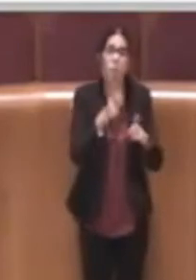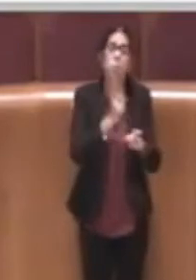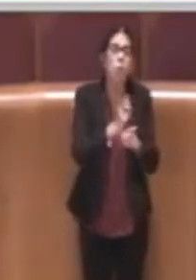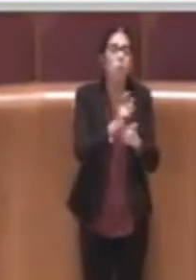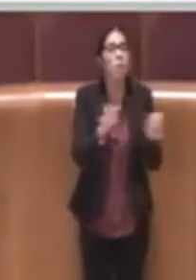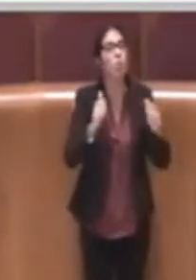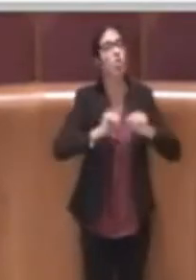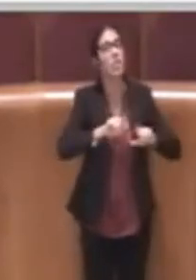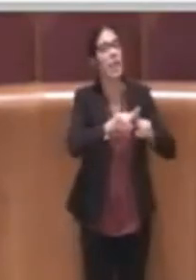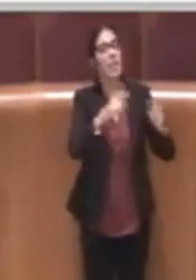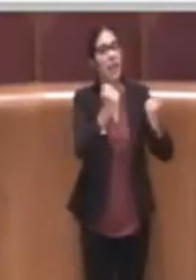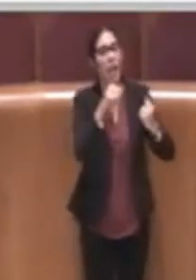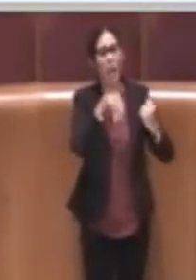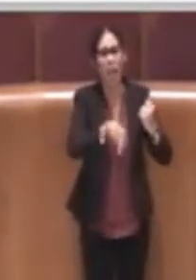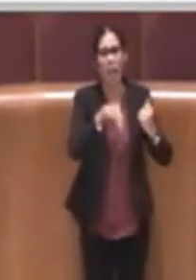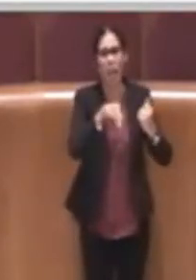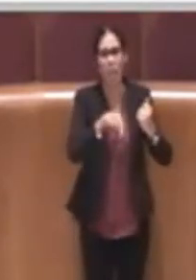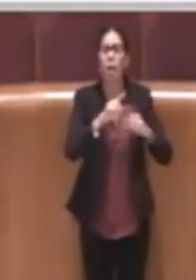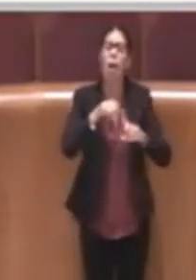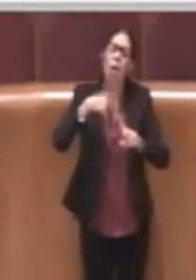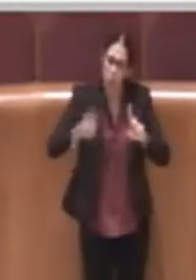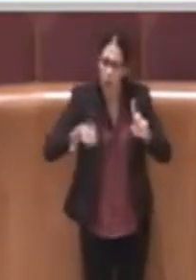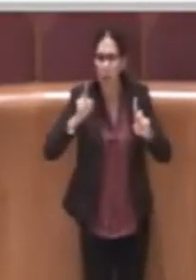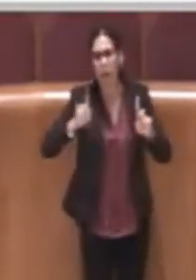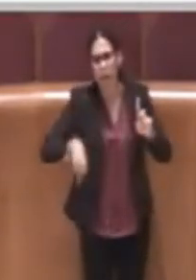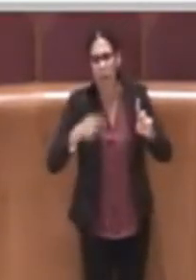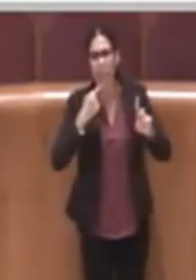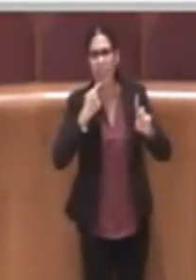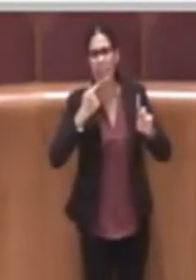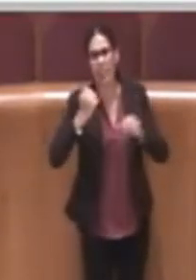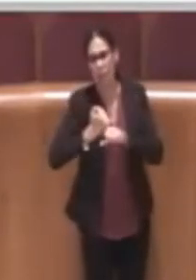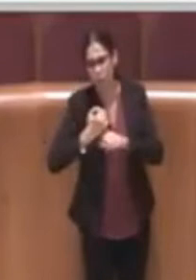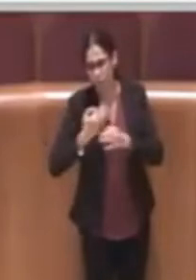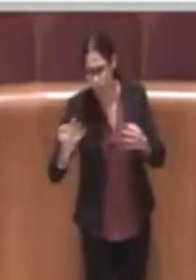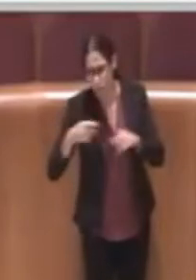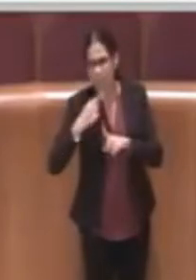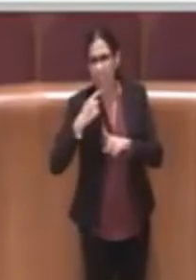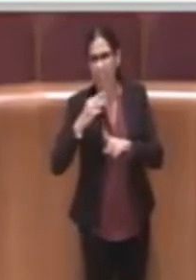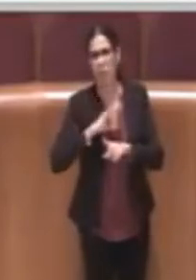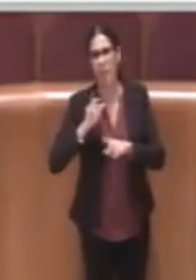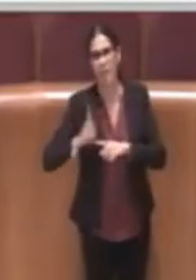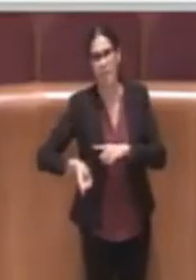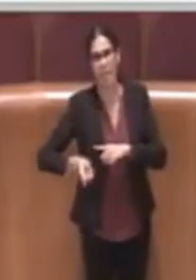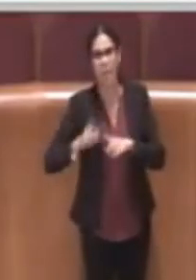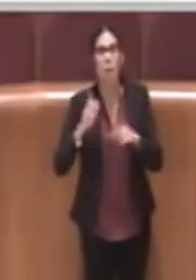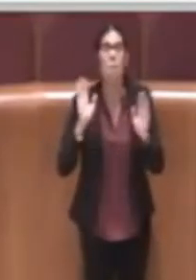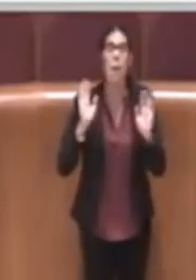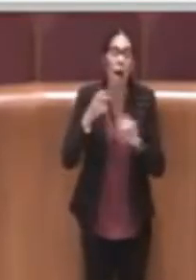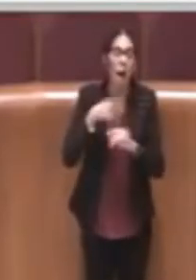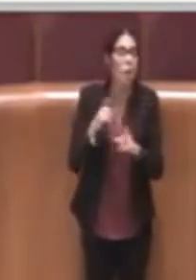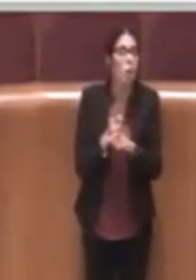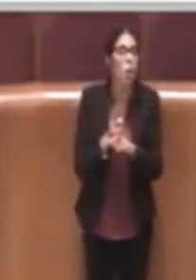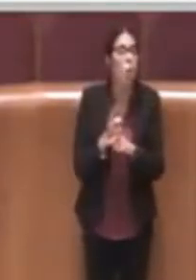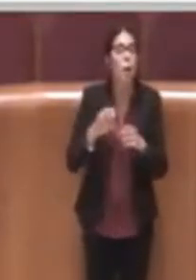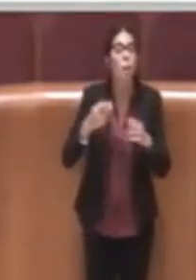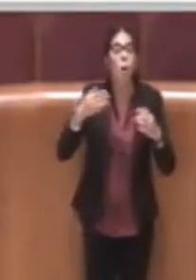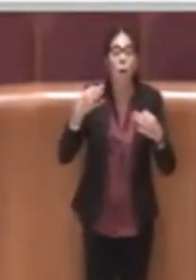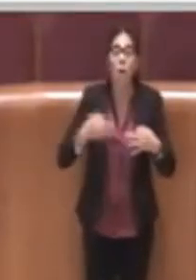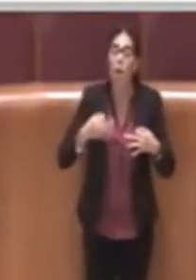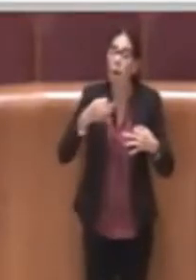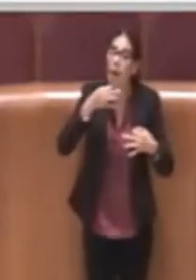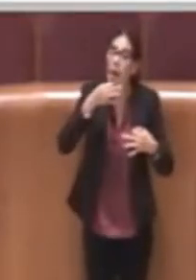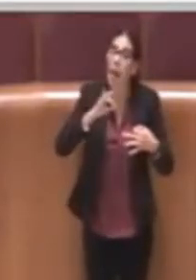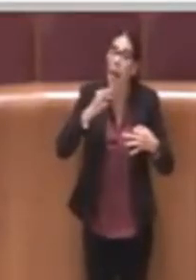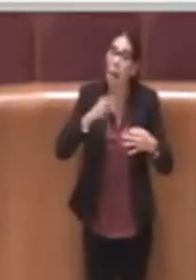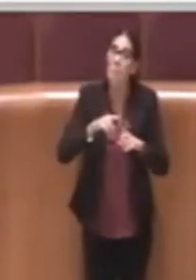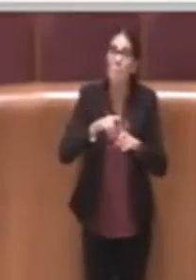eventualmente anche di chi deve fare profitto. Ma allora noi dobbiamo essere anche capaci di trasferire questa nostra visione e di